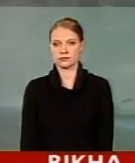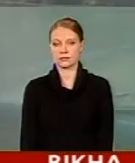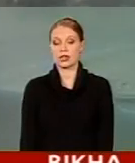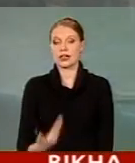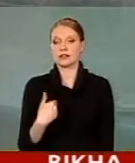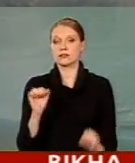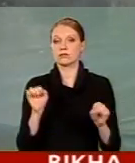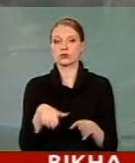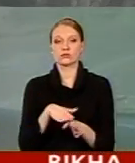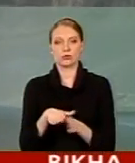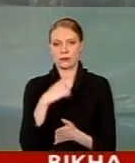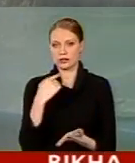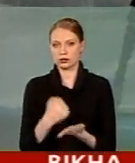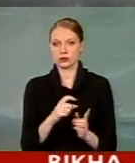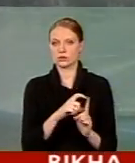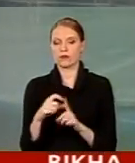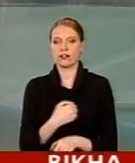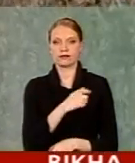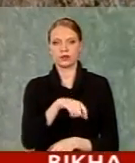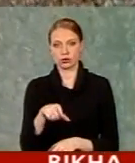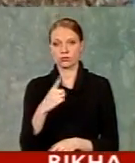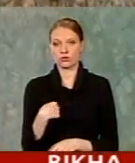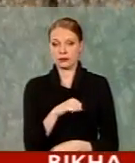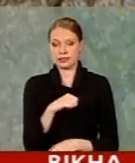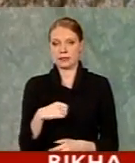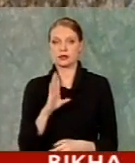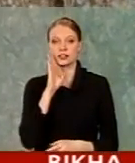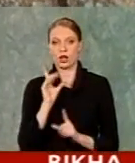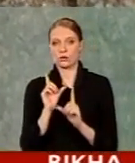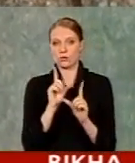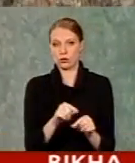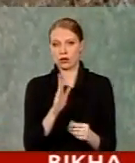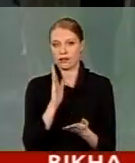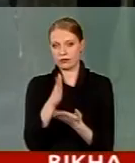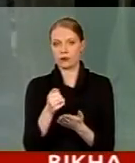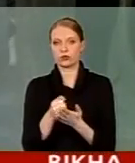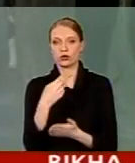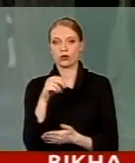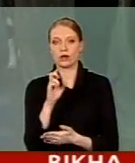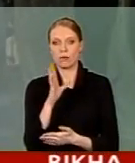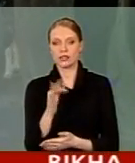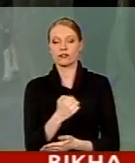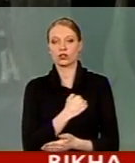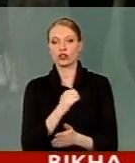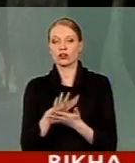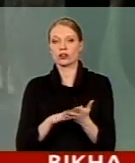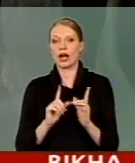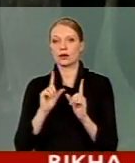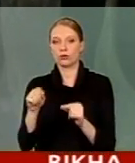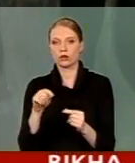Ми можемо повністю підтвердити слова військових, оскільки самі сьогодні зранку поїхали в напрямку Дебальцевого. На жаль, приїхати далі